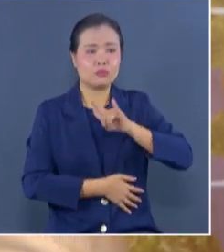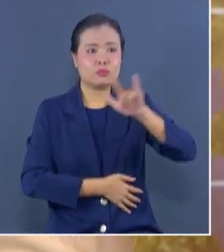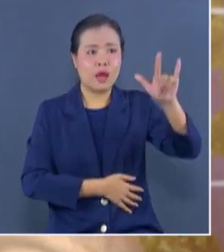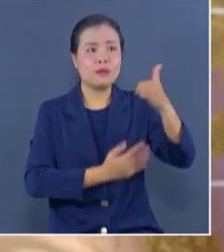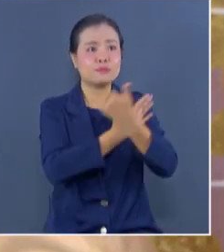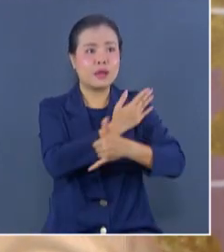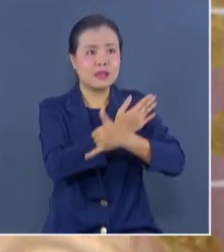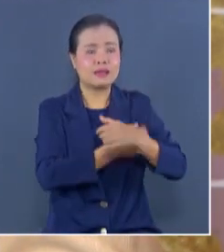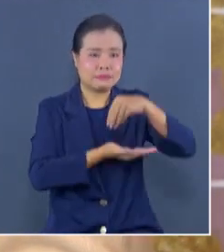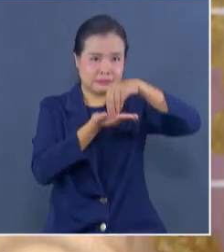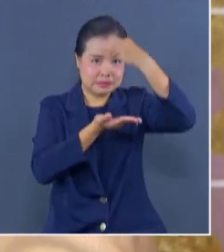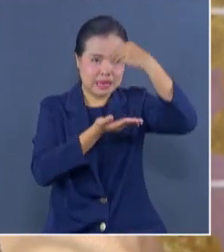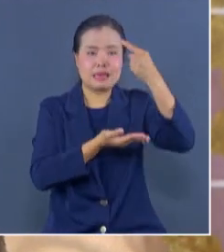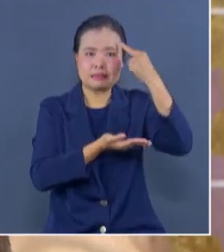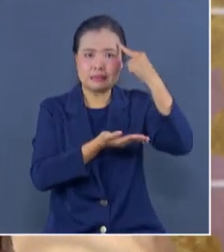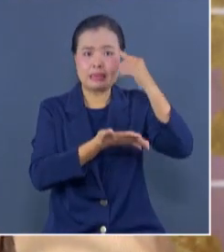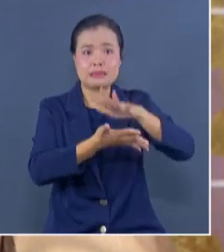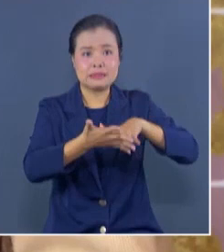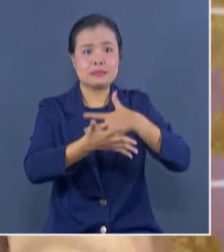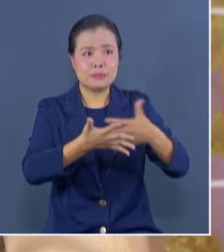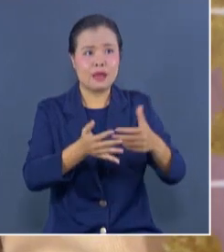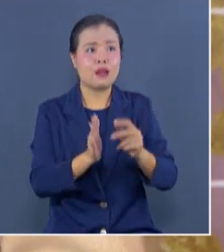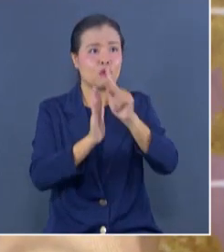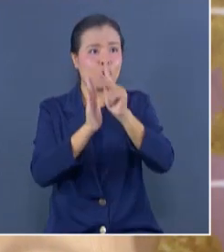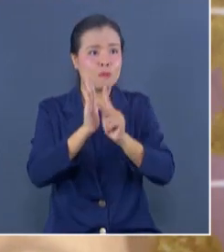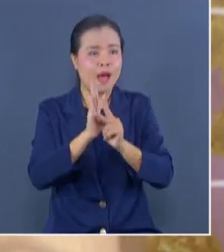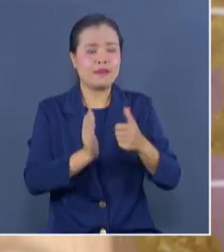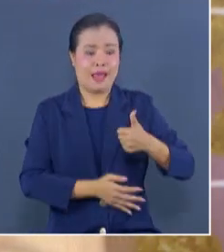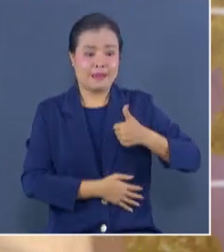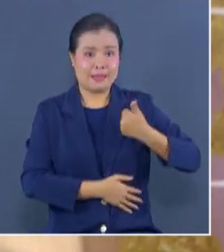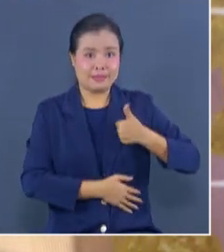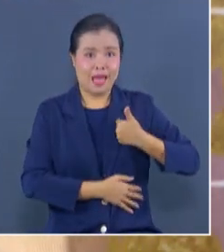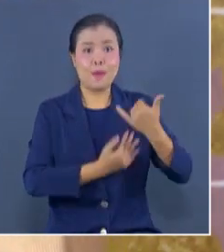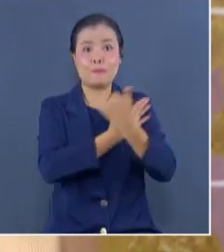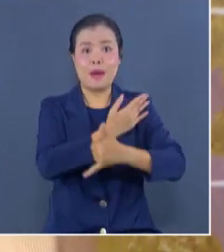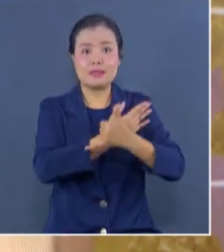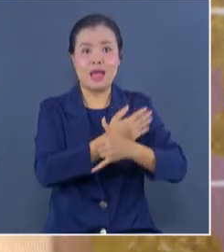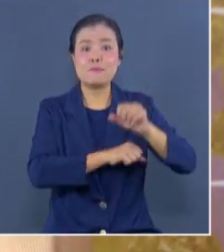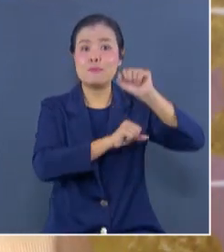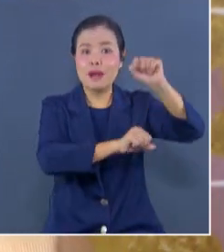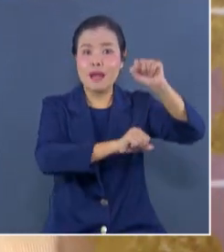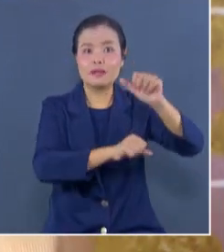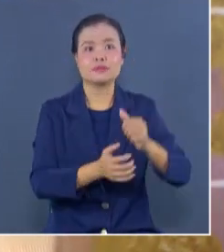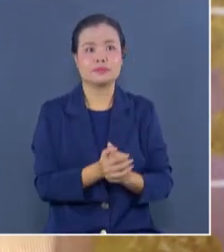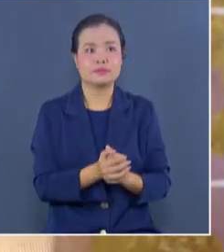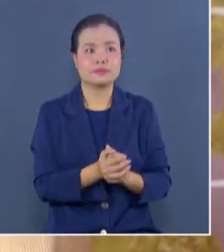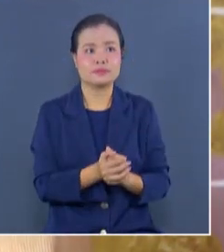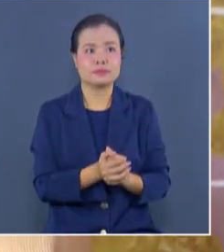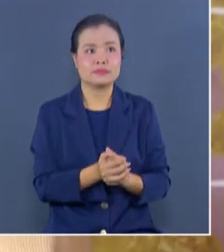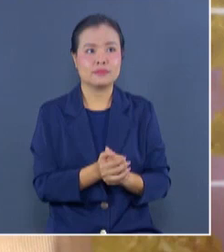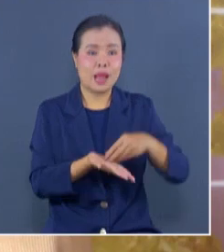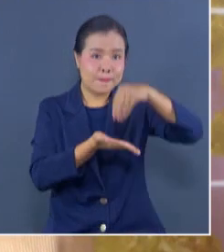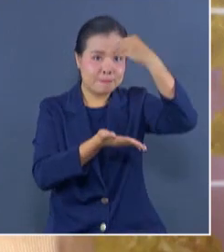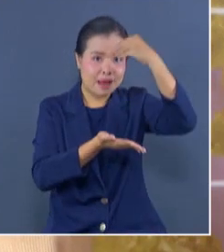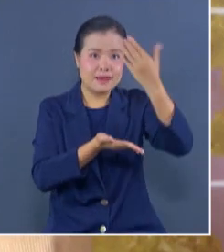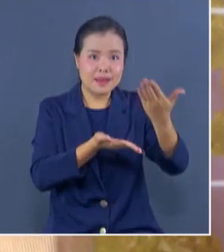ใช่ค่ะจริงๆตอนนี้ก็มองกันไว้อยู่ค่ะเนื่องจากว่ากฎหมายของแคนาดาเขามีออกมาในรูปแบบของการที่ว่าถ้าคุณไปเรียน